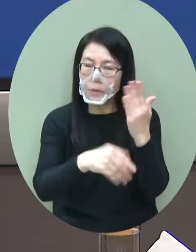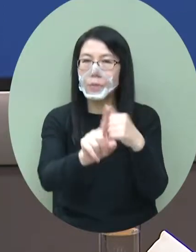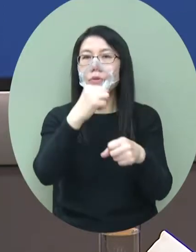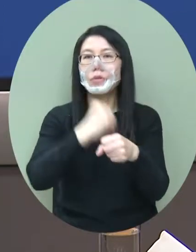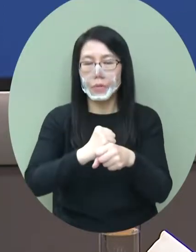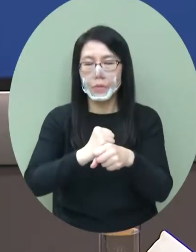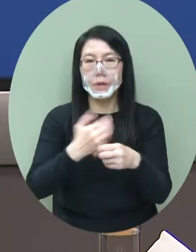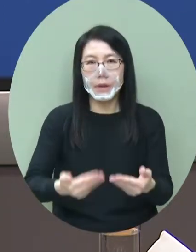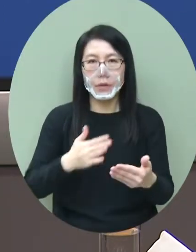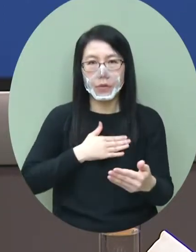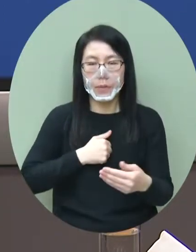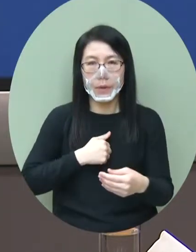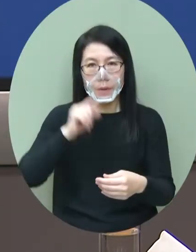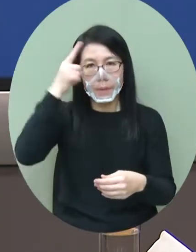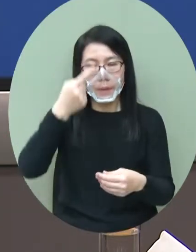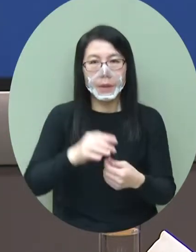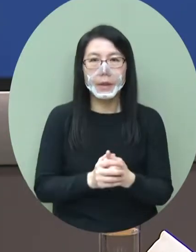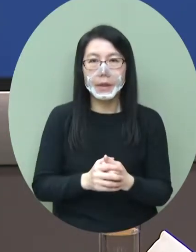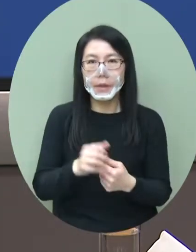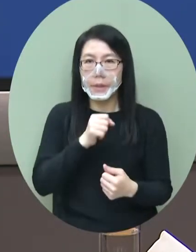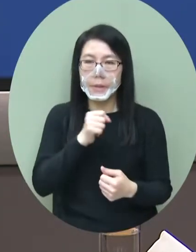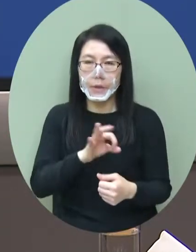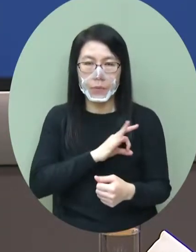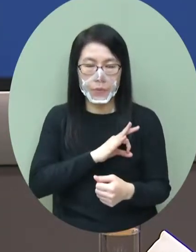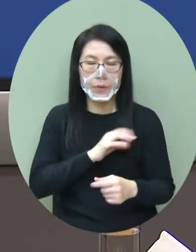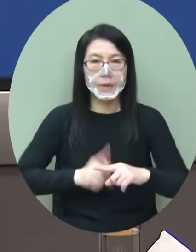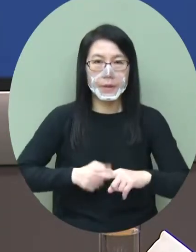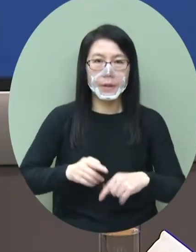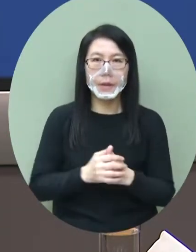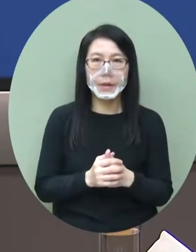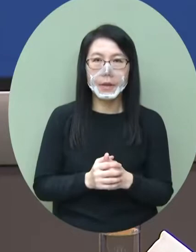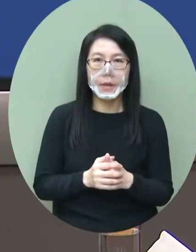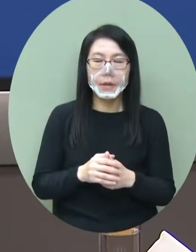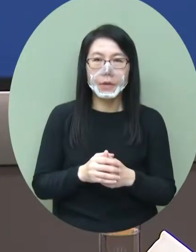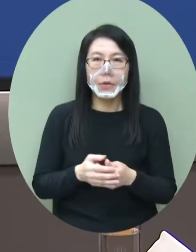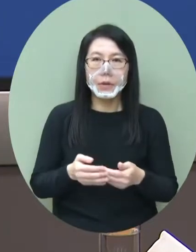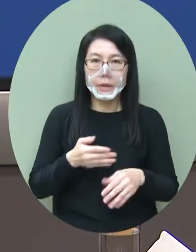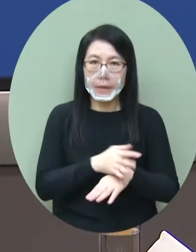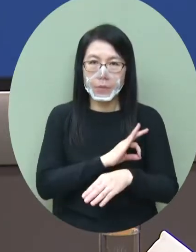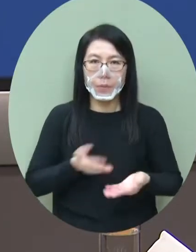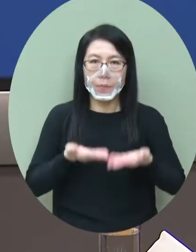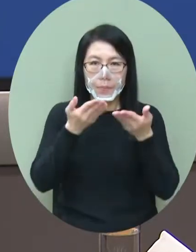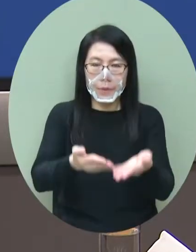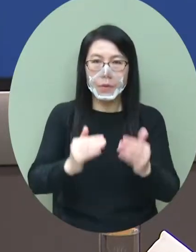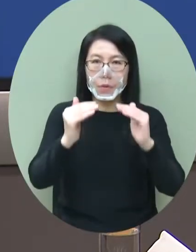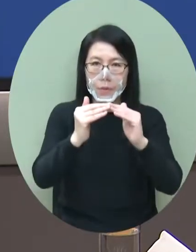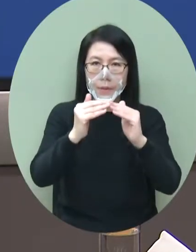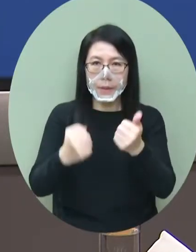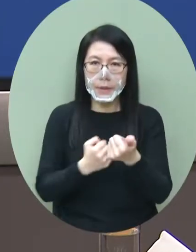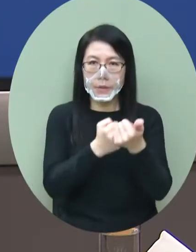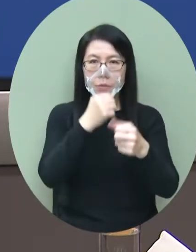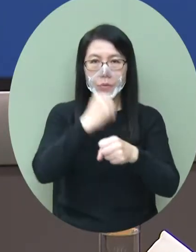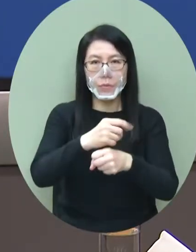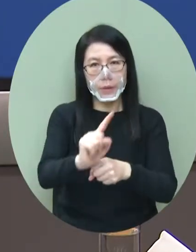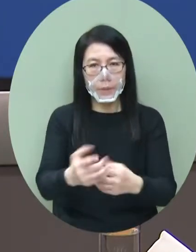程，我在这里也可以预告明天的记者招待会是会跟社会交代